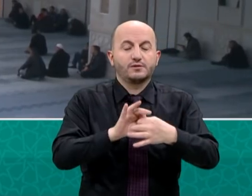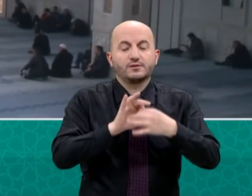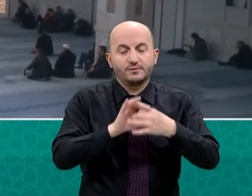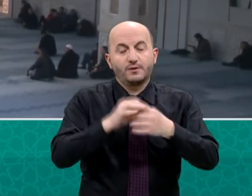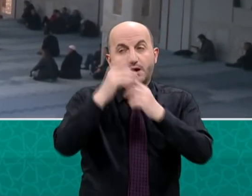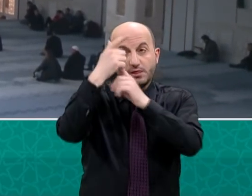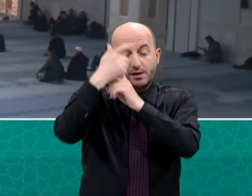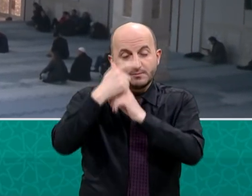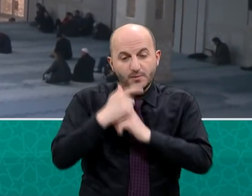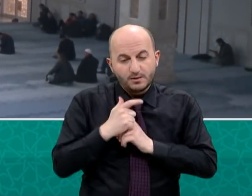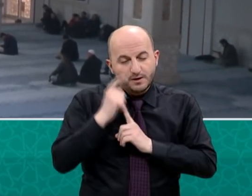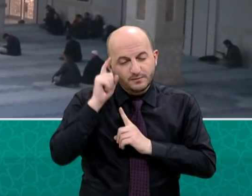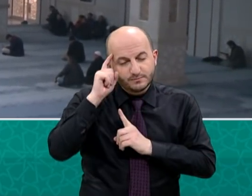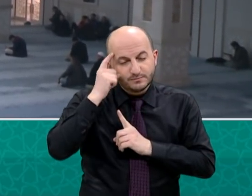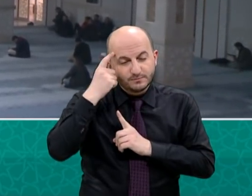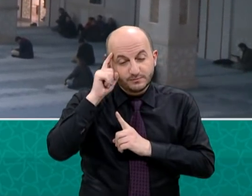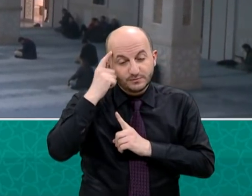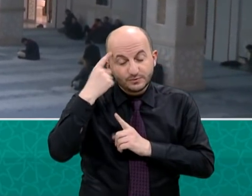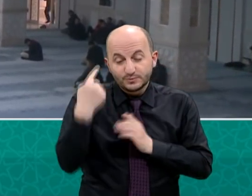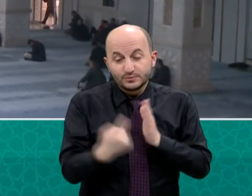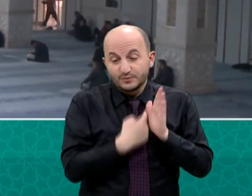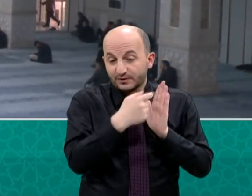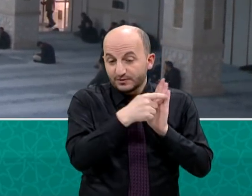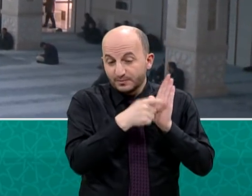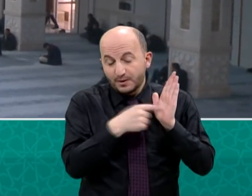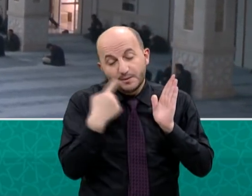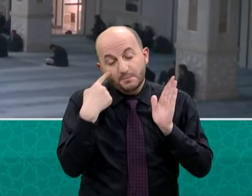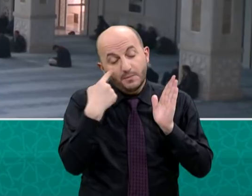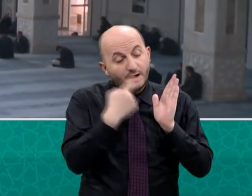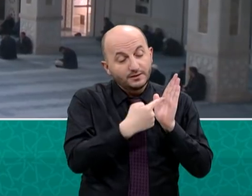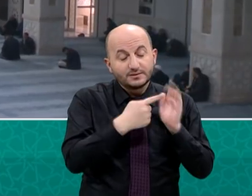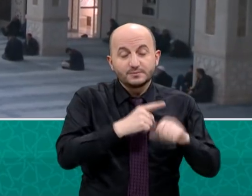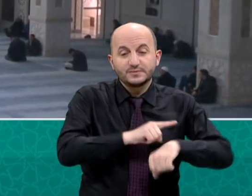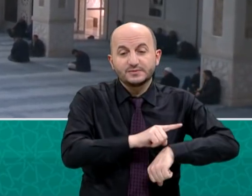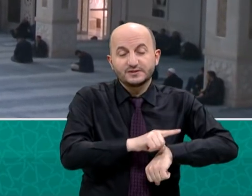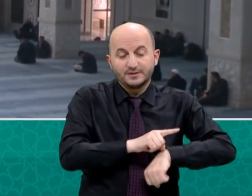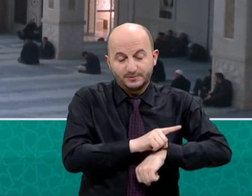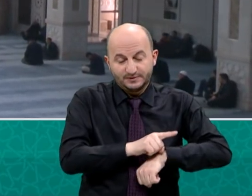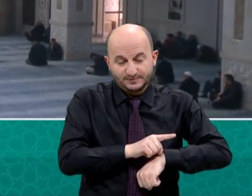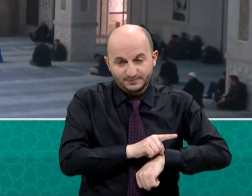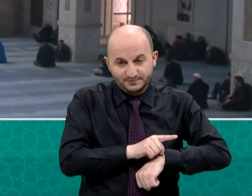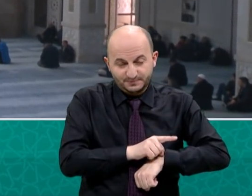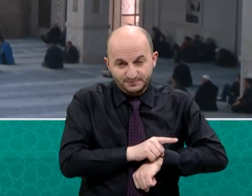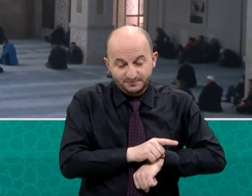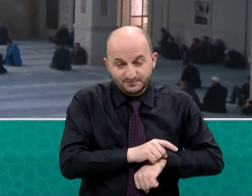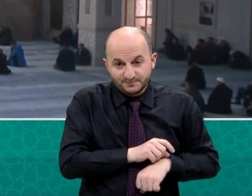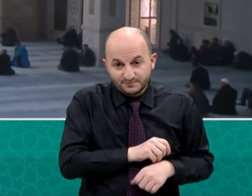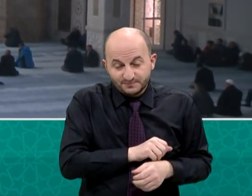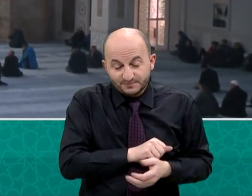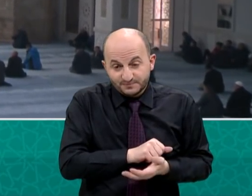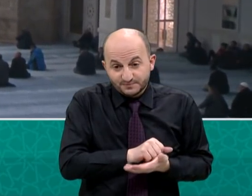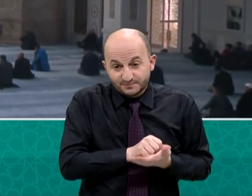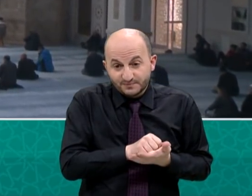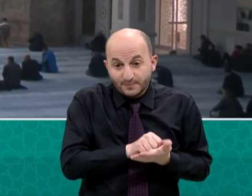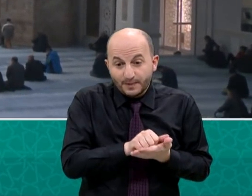emanet bilinciyle ayet-i kerimelere baktığımız zaman değerli kardeşlerim, bütün olarak